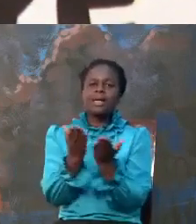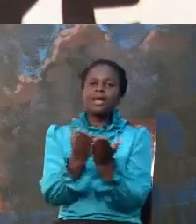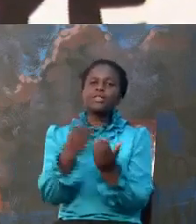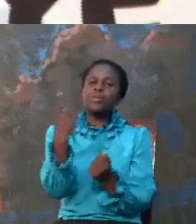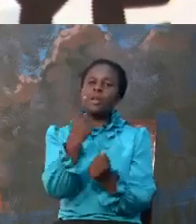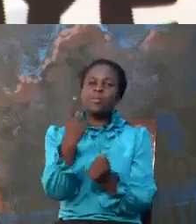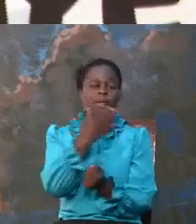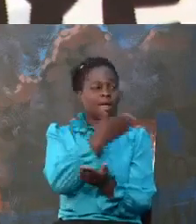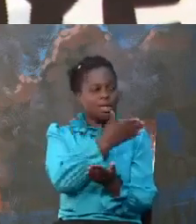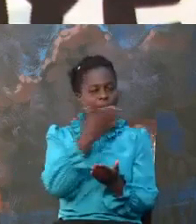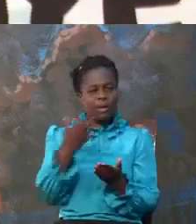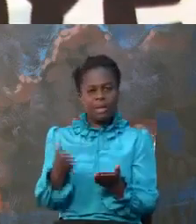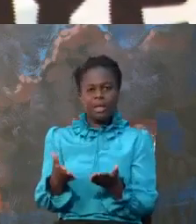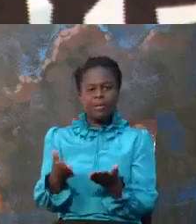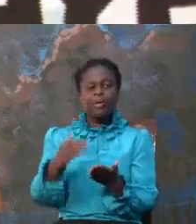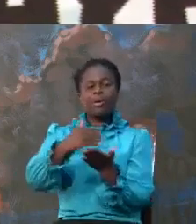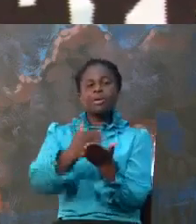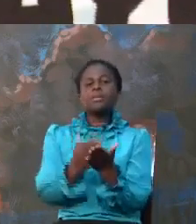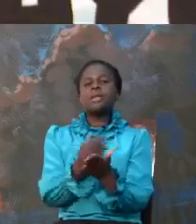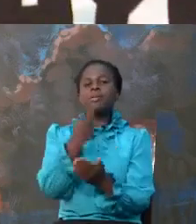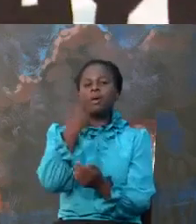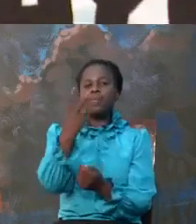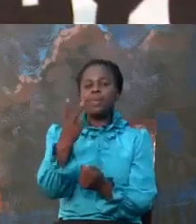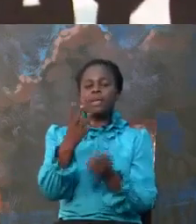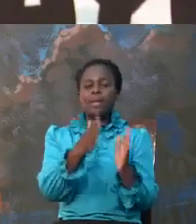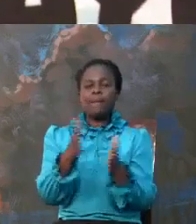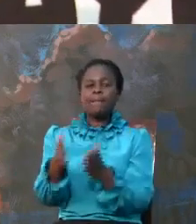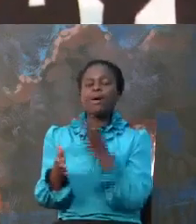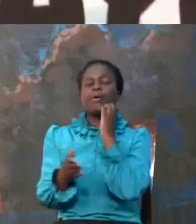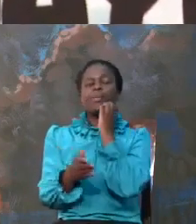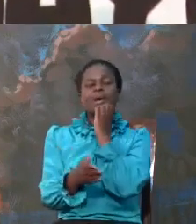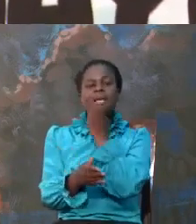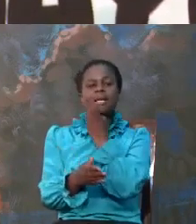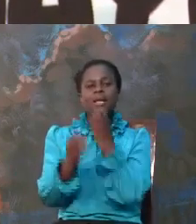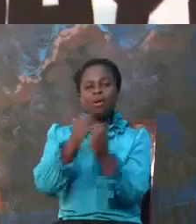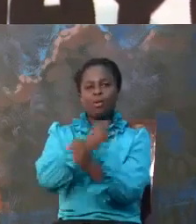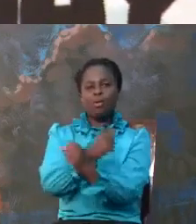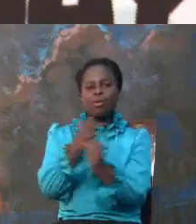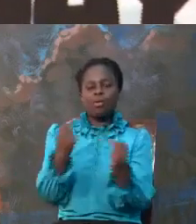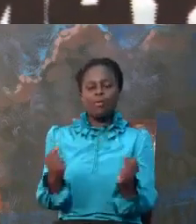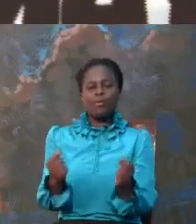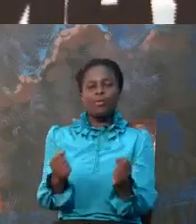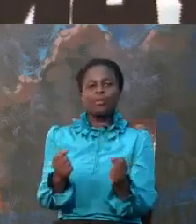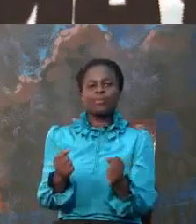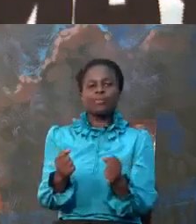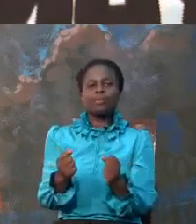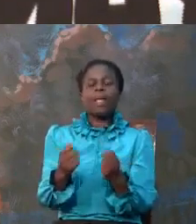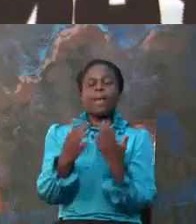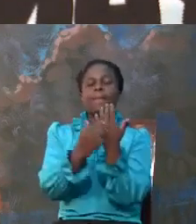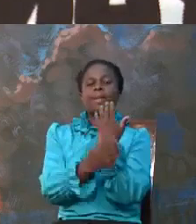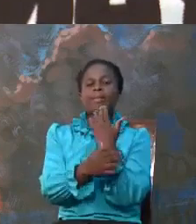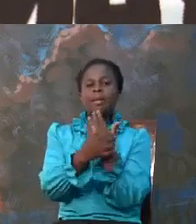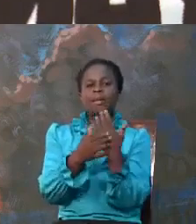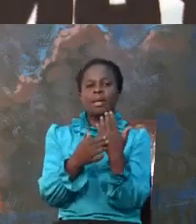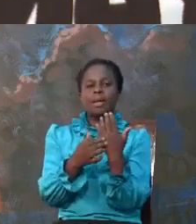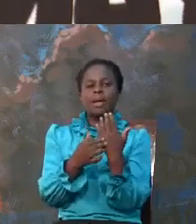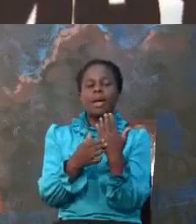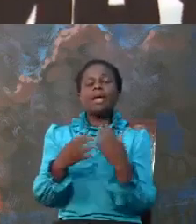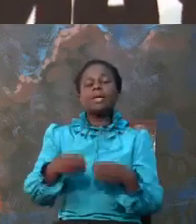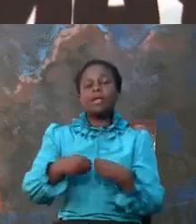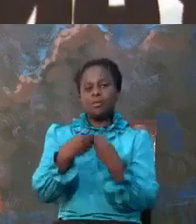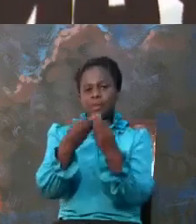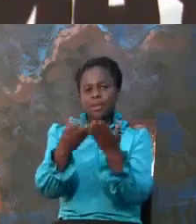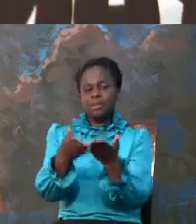pekee jioni ya leo, sehemu ya pili ya mpango makini wa wokovu. Biblia